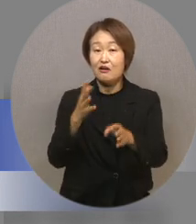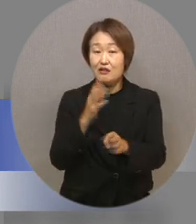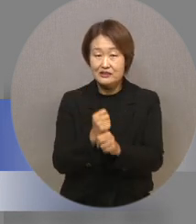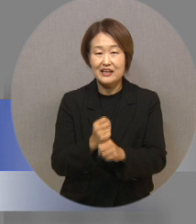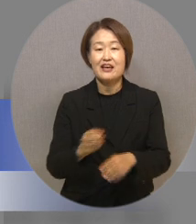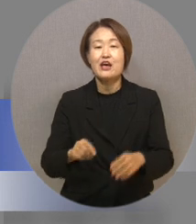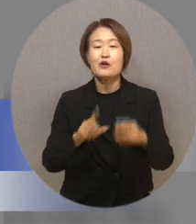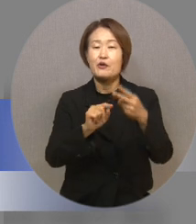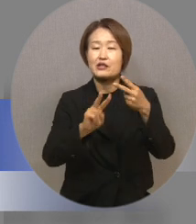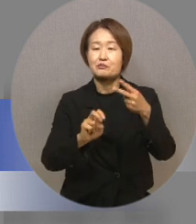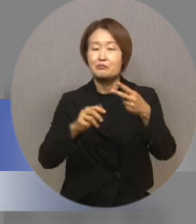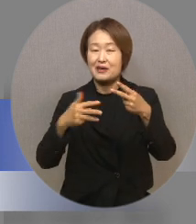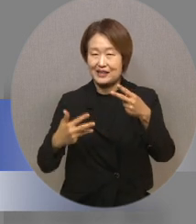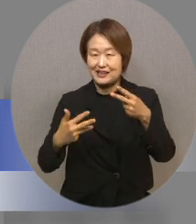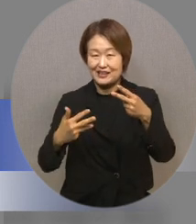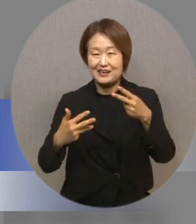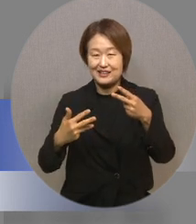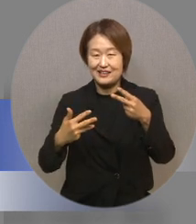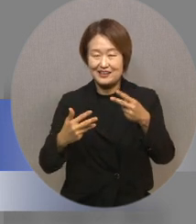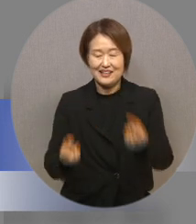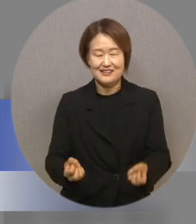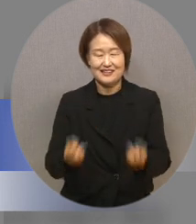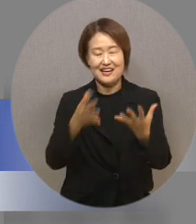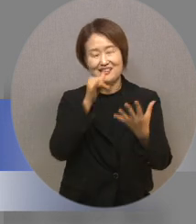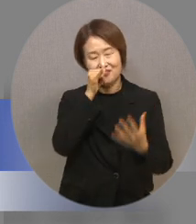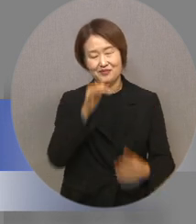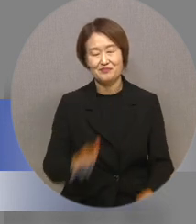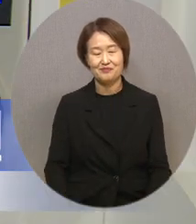서울프레스센터 기자회견장에서 열릴 예정입니다.